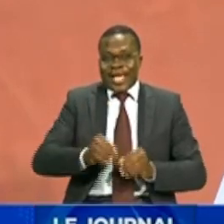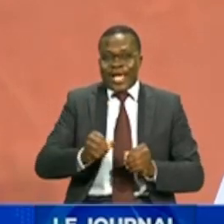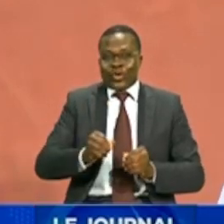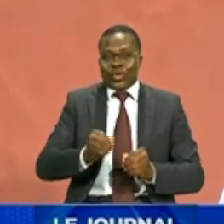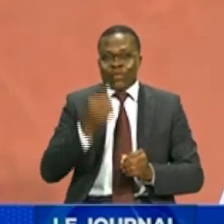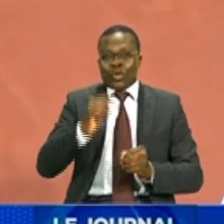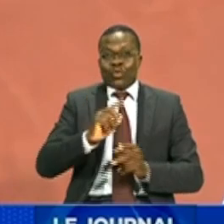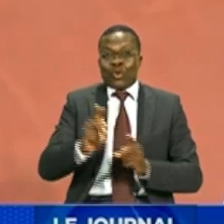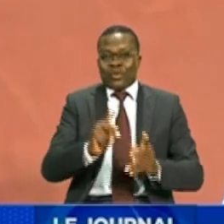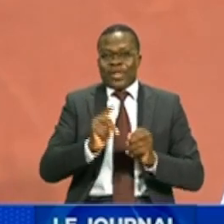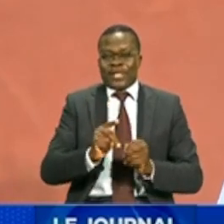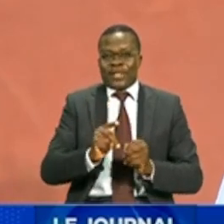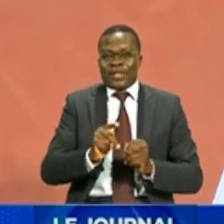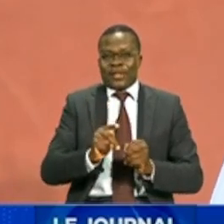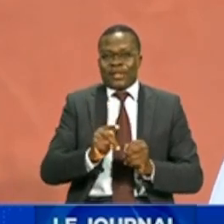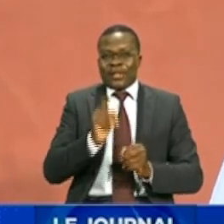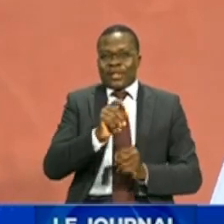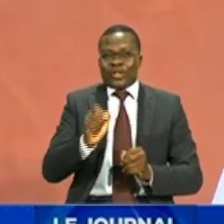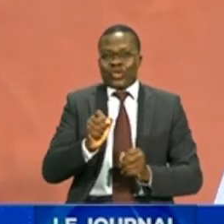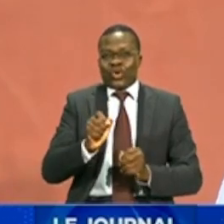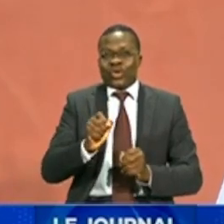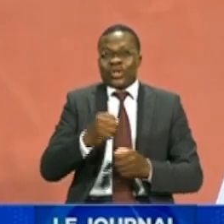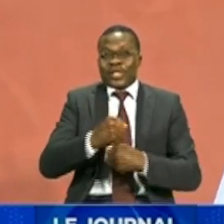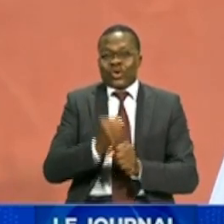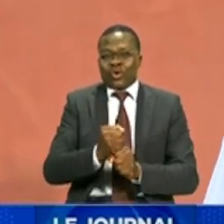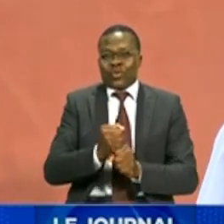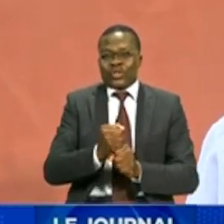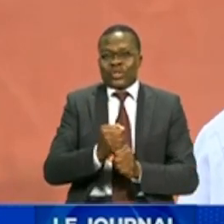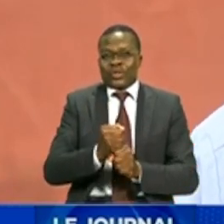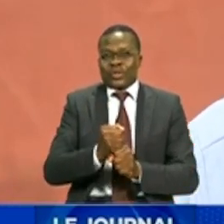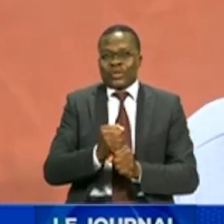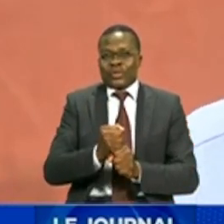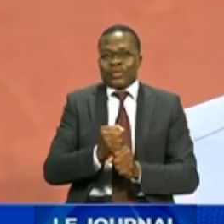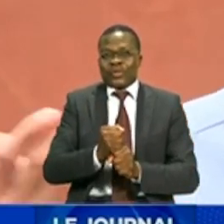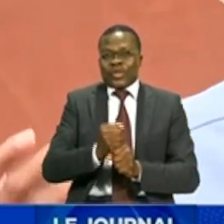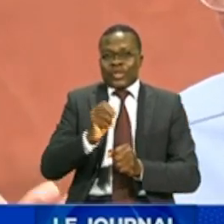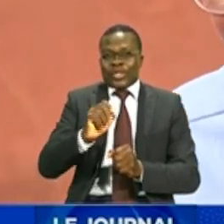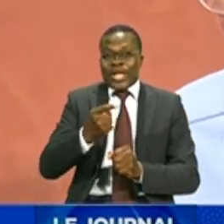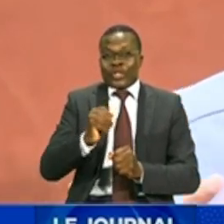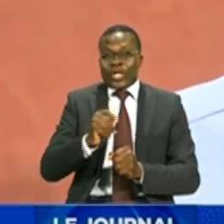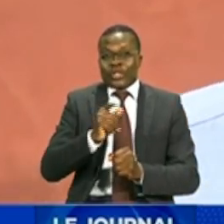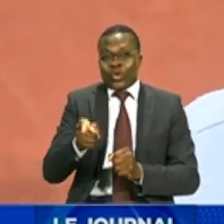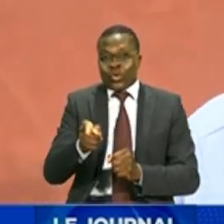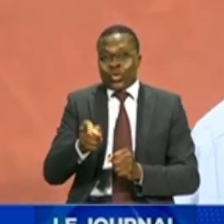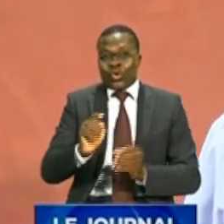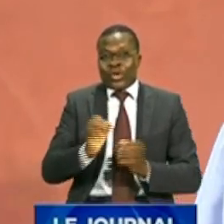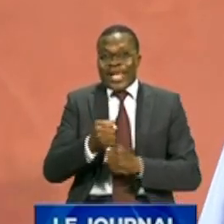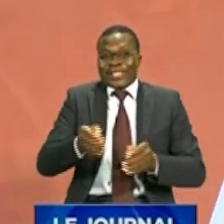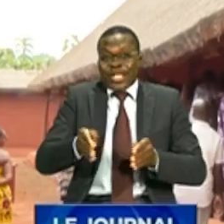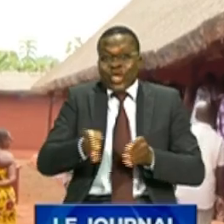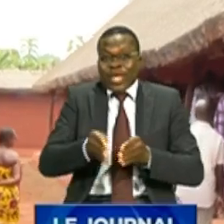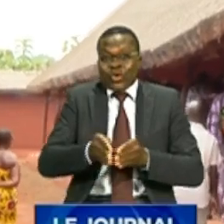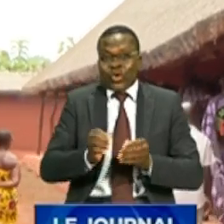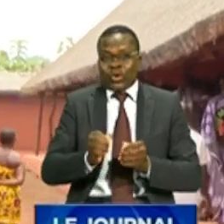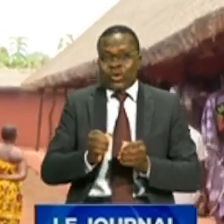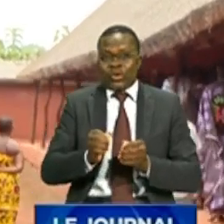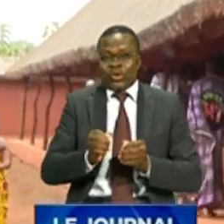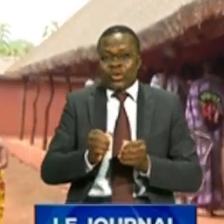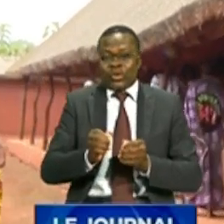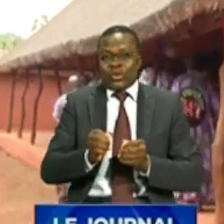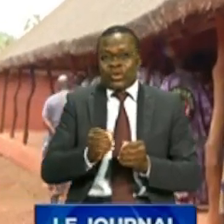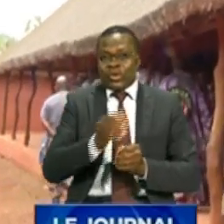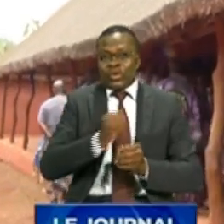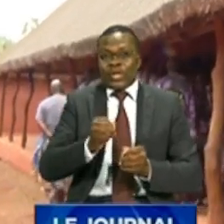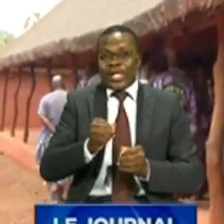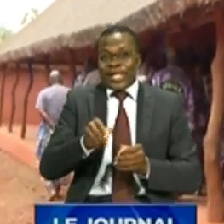destinée au public, donc qui comporte la djalala, qui est la salle de réunion.